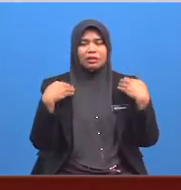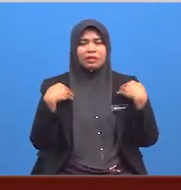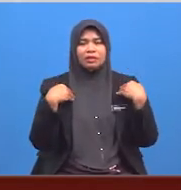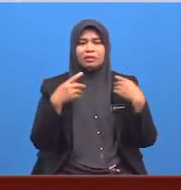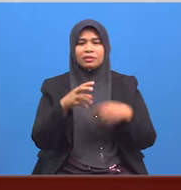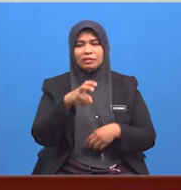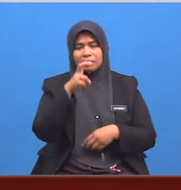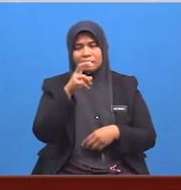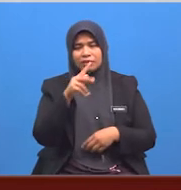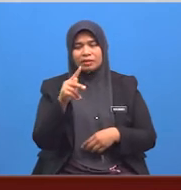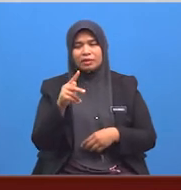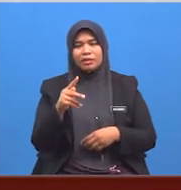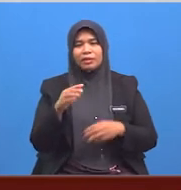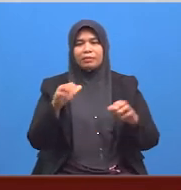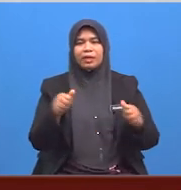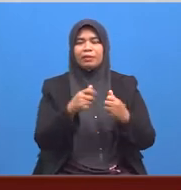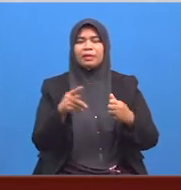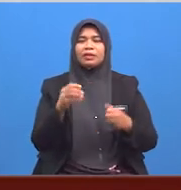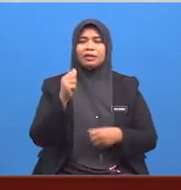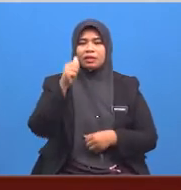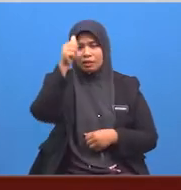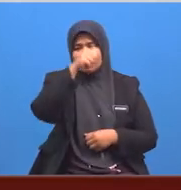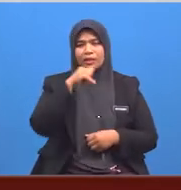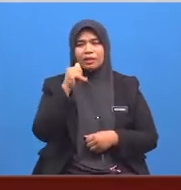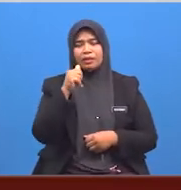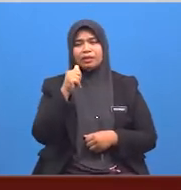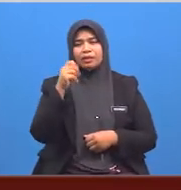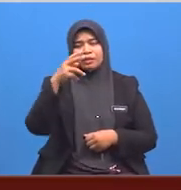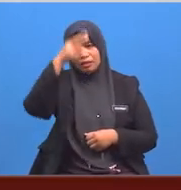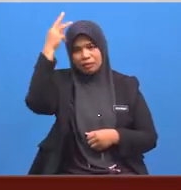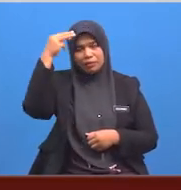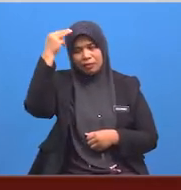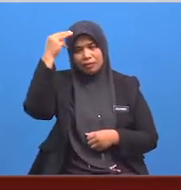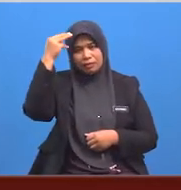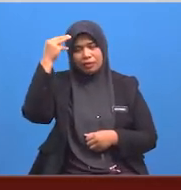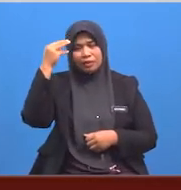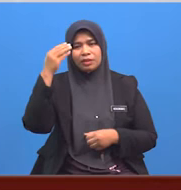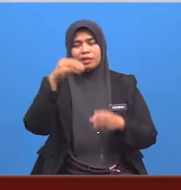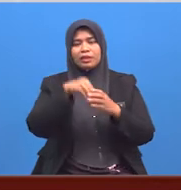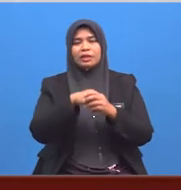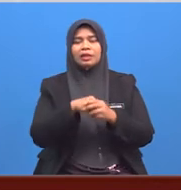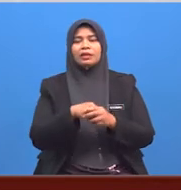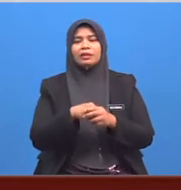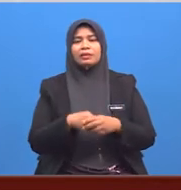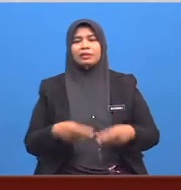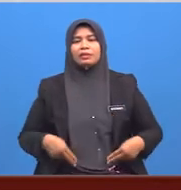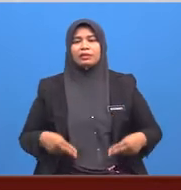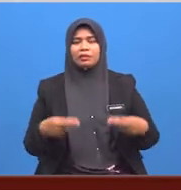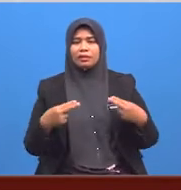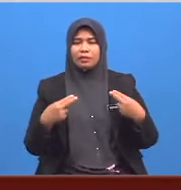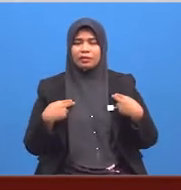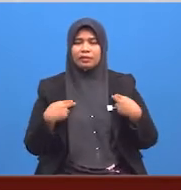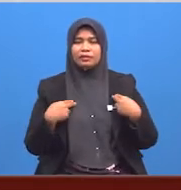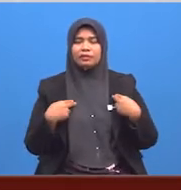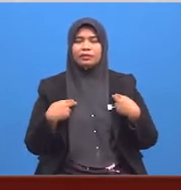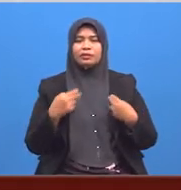menegaskan bahwa mengamalkan akhlak Nabi Muhammad Shallallahu Alaihi Wasallam dalam kehidupan harian akan